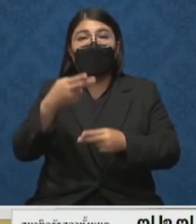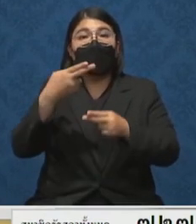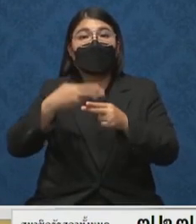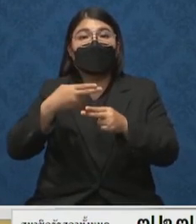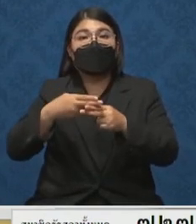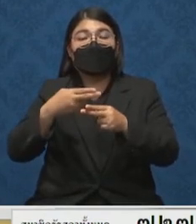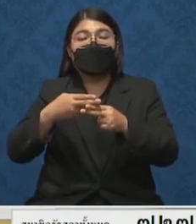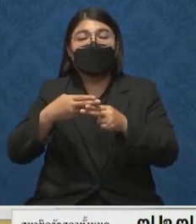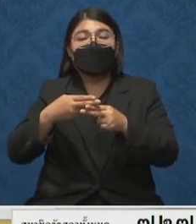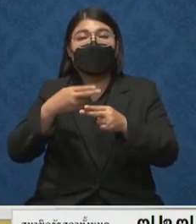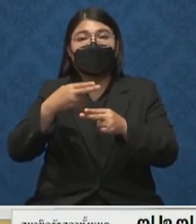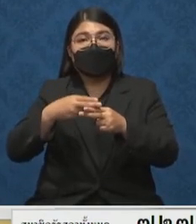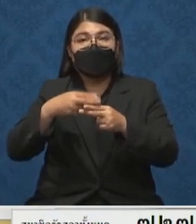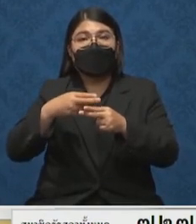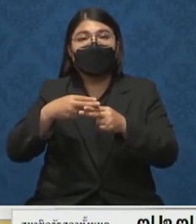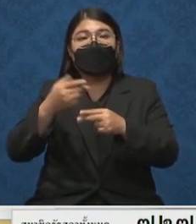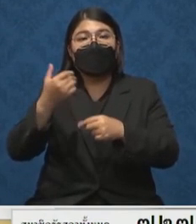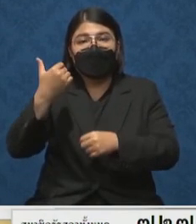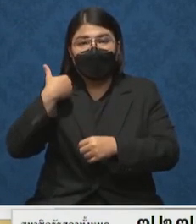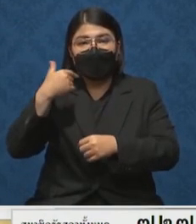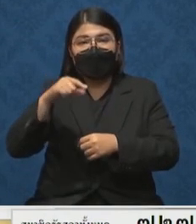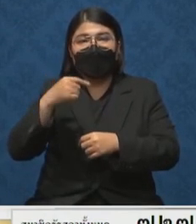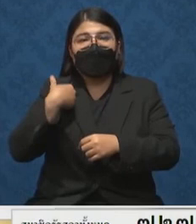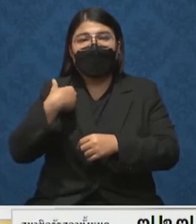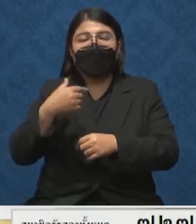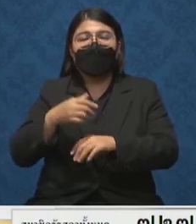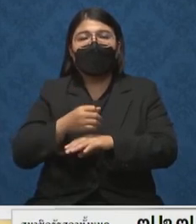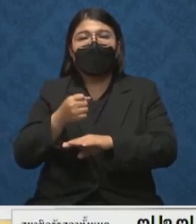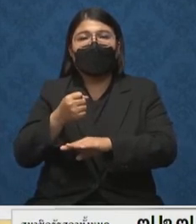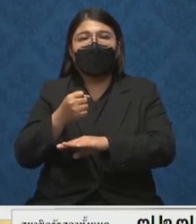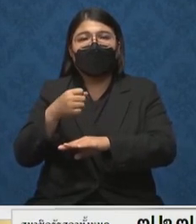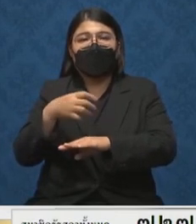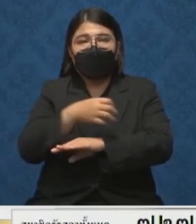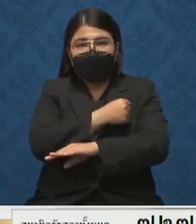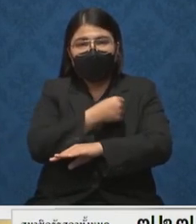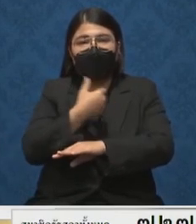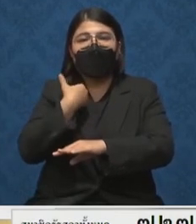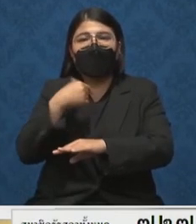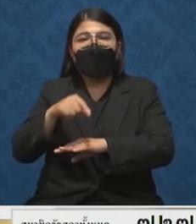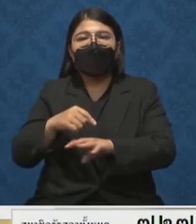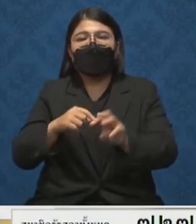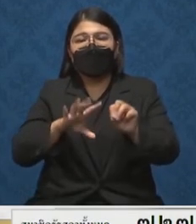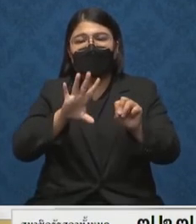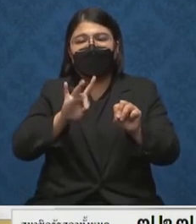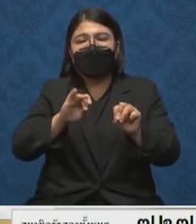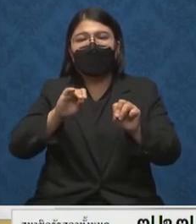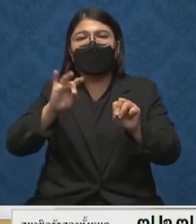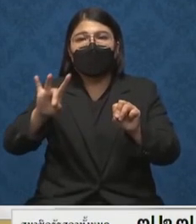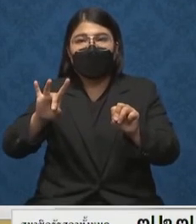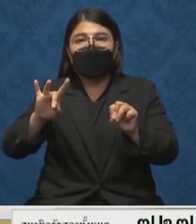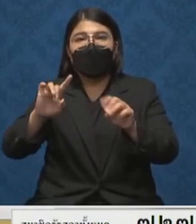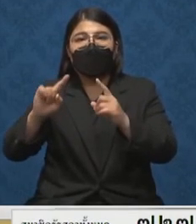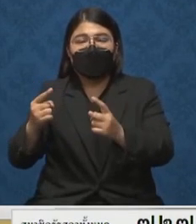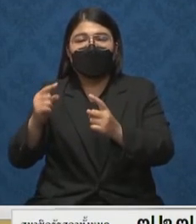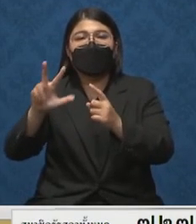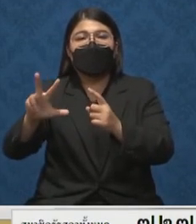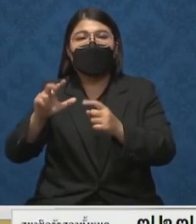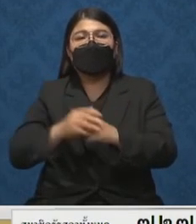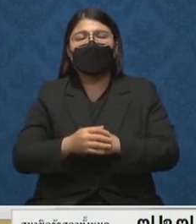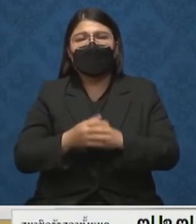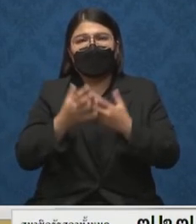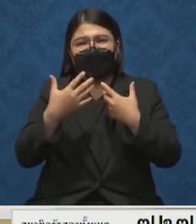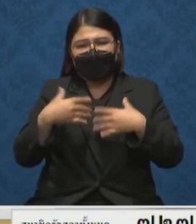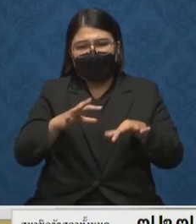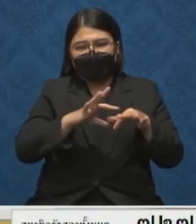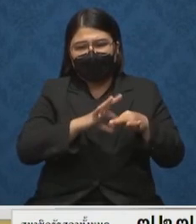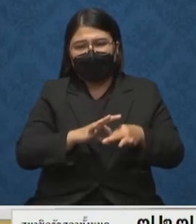ชื่อที่พักกเบืองแ้งไ้ตามมาตร? 88วงเล็มาตรา3และสอดคร้องกับร่างที่มี